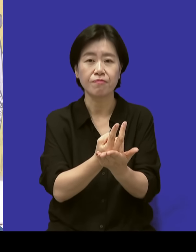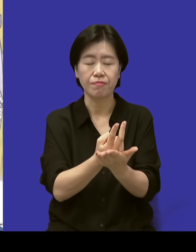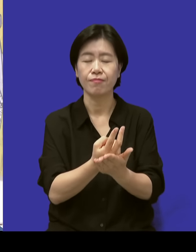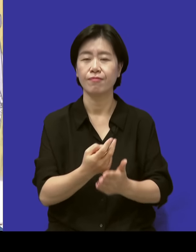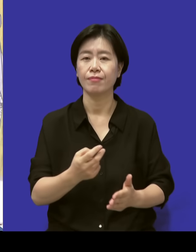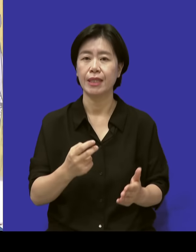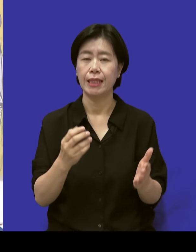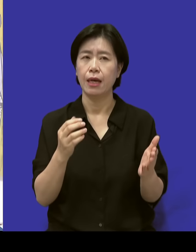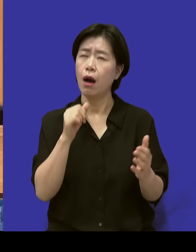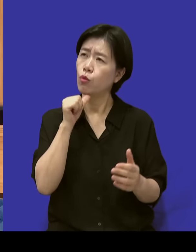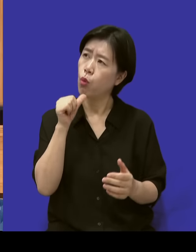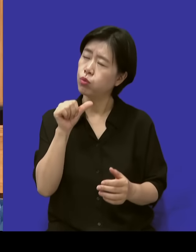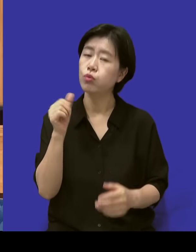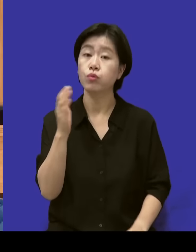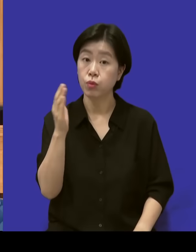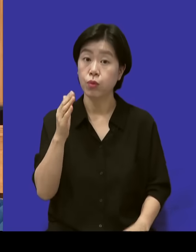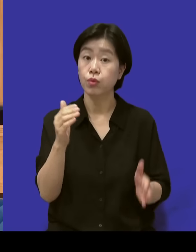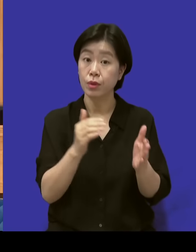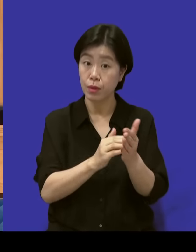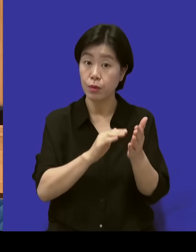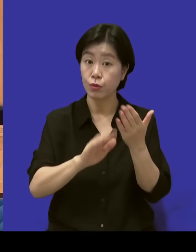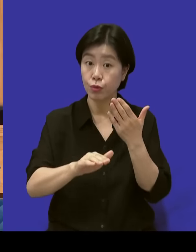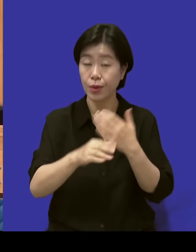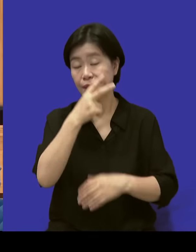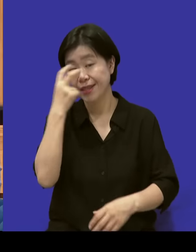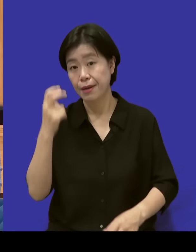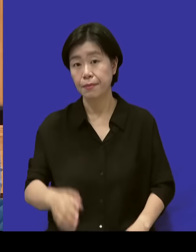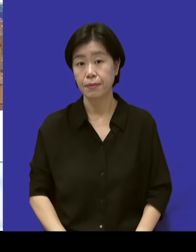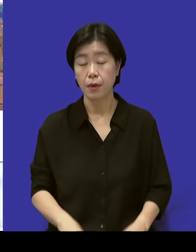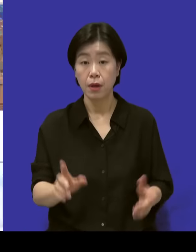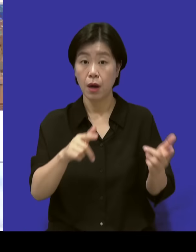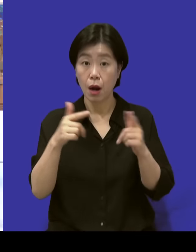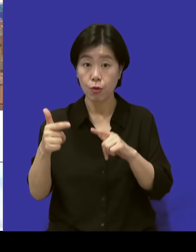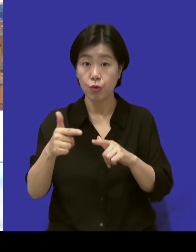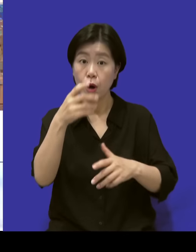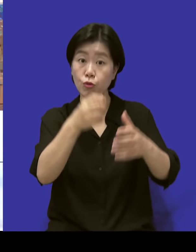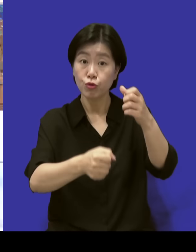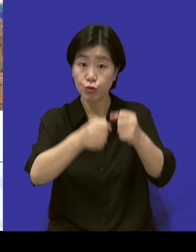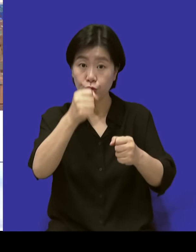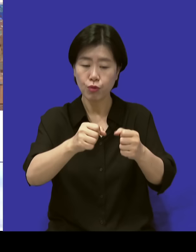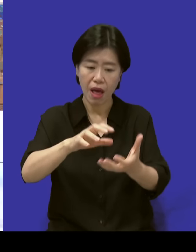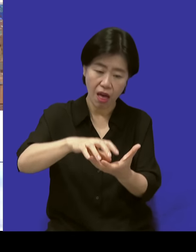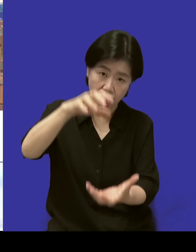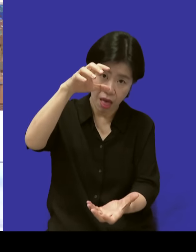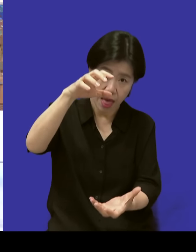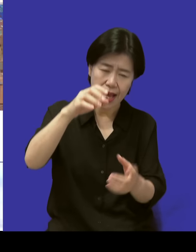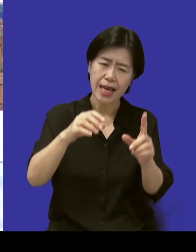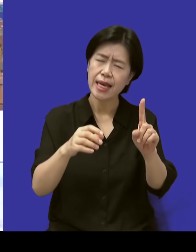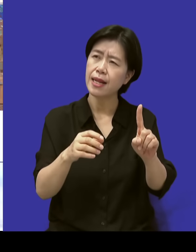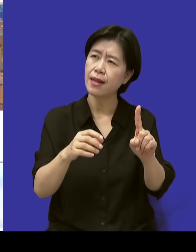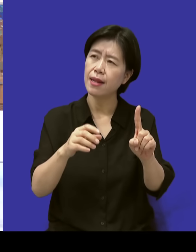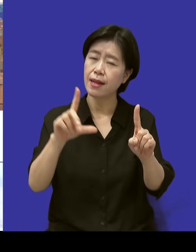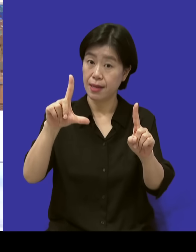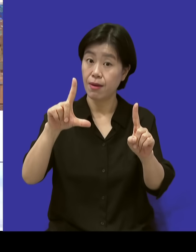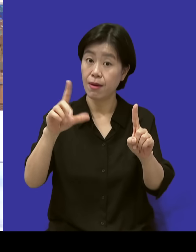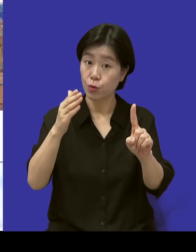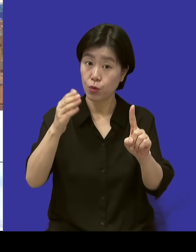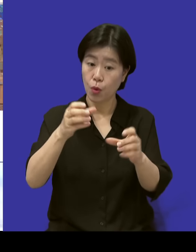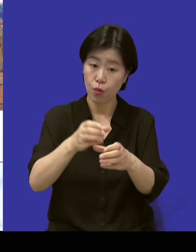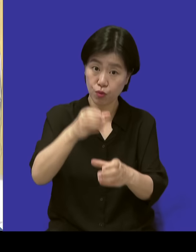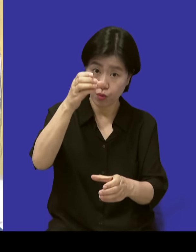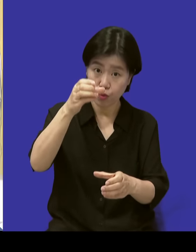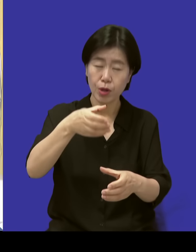하루에 우유를 그 1리터짜리 우유를 중요한 거예요. 하나씩 먹었어요. 예. 그리고 이제 농구를 좀 많이 하고 했더니